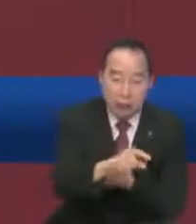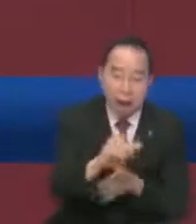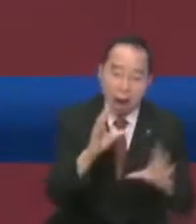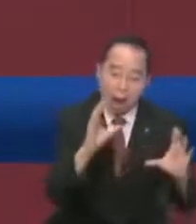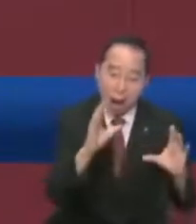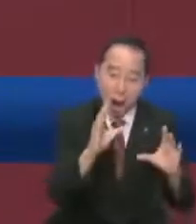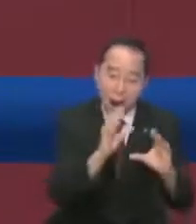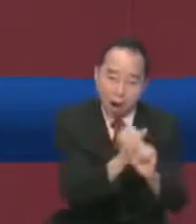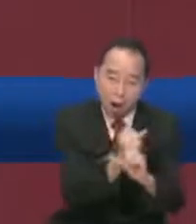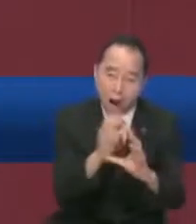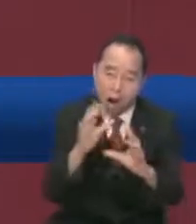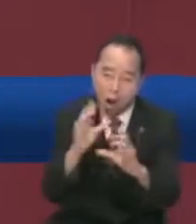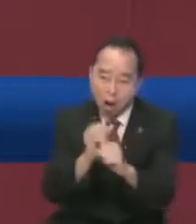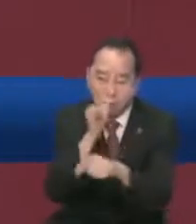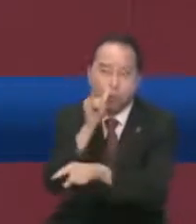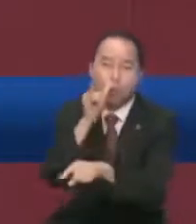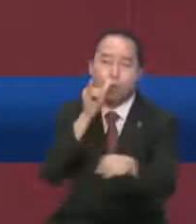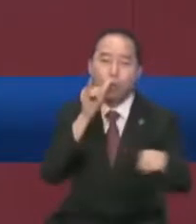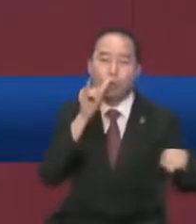아니라 현실로 다가오고 있습니다.